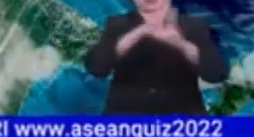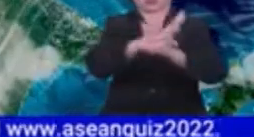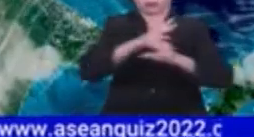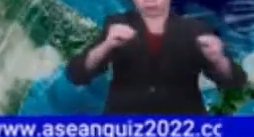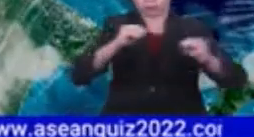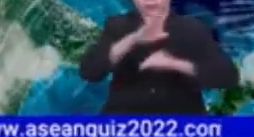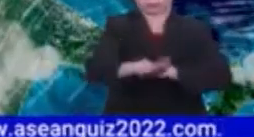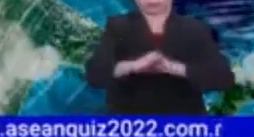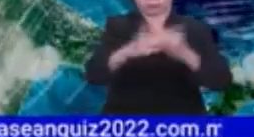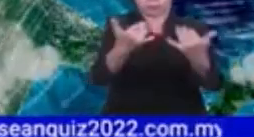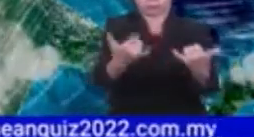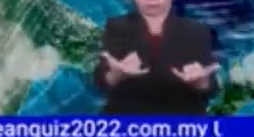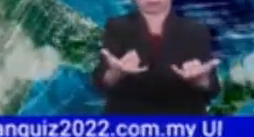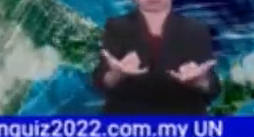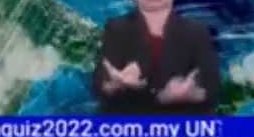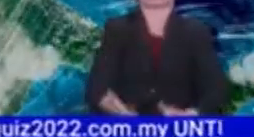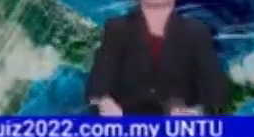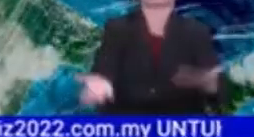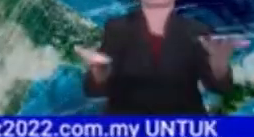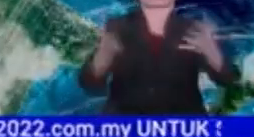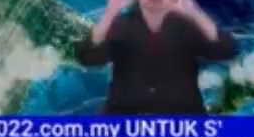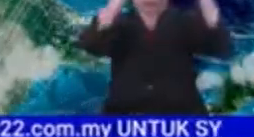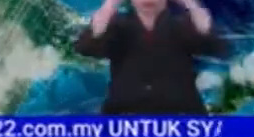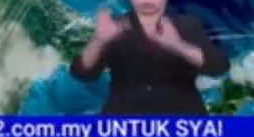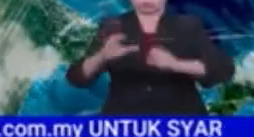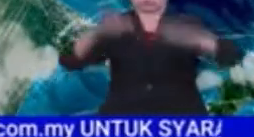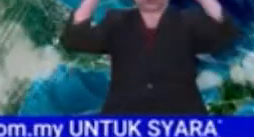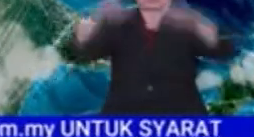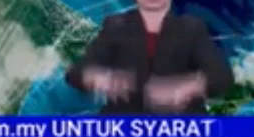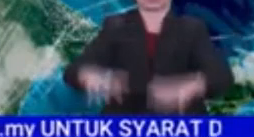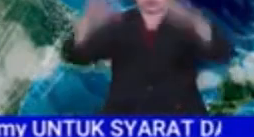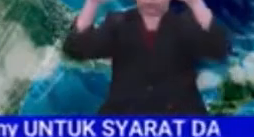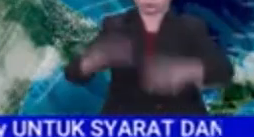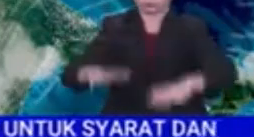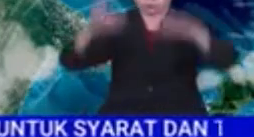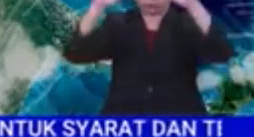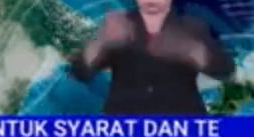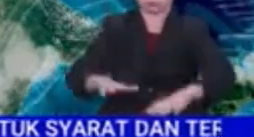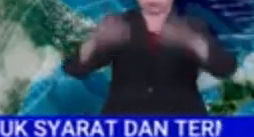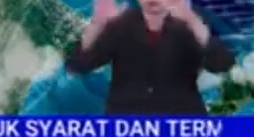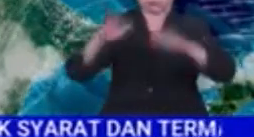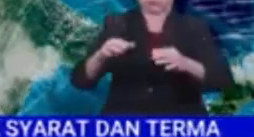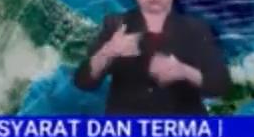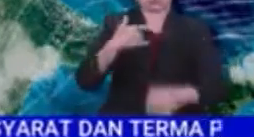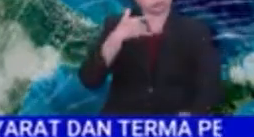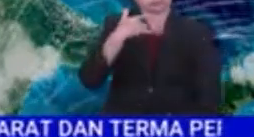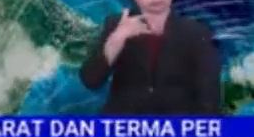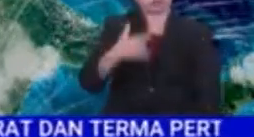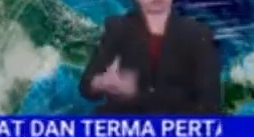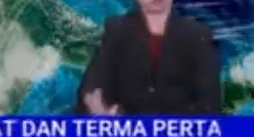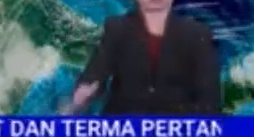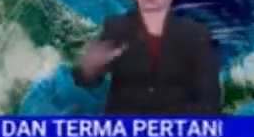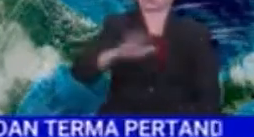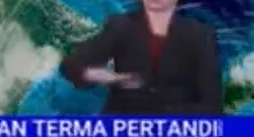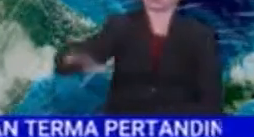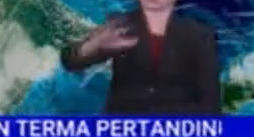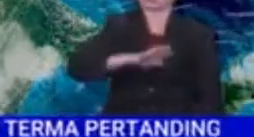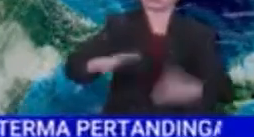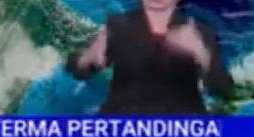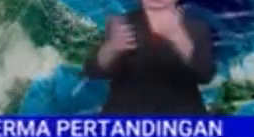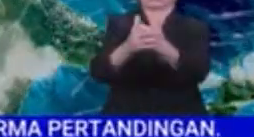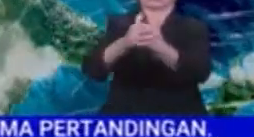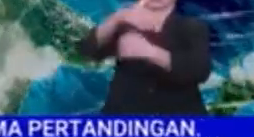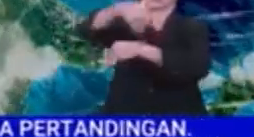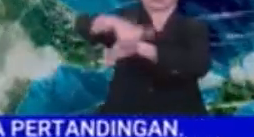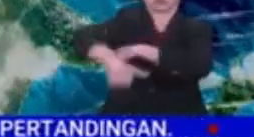Sarawak pada petani dan keadaan cuaca lembab ini dijangka akan berlaku dengan lebih lama itu sekurang-kurangnya sehingga ke